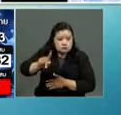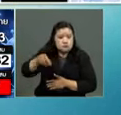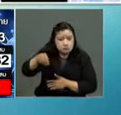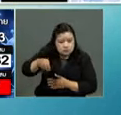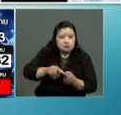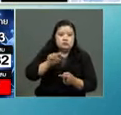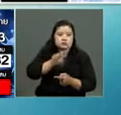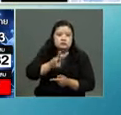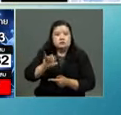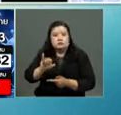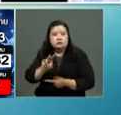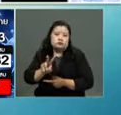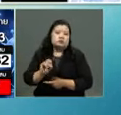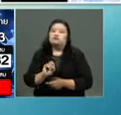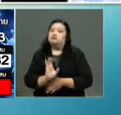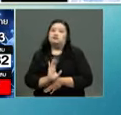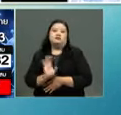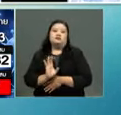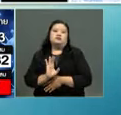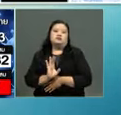Vivoไม่ได้ครับต้องเรียนว่าไป